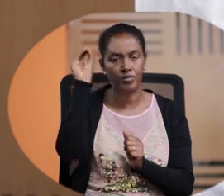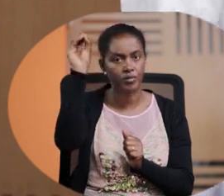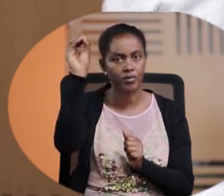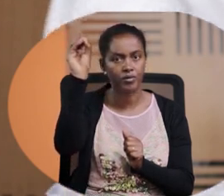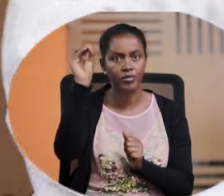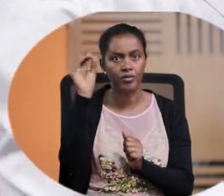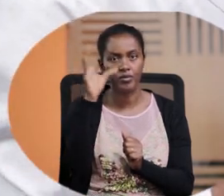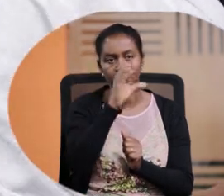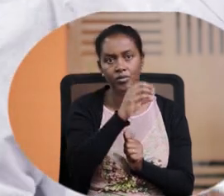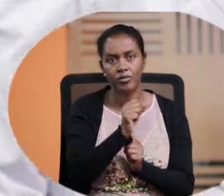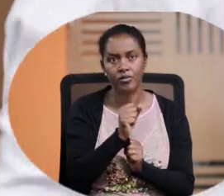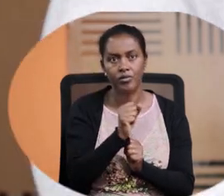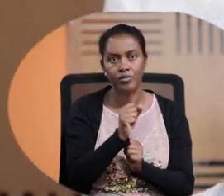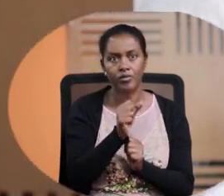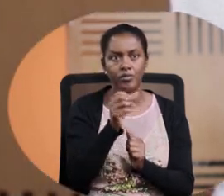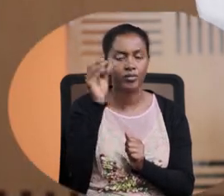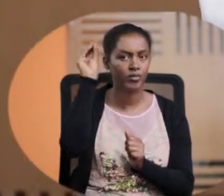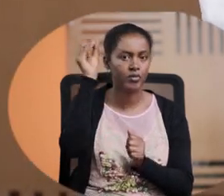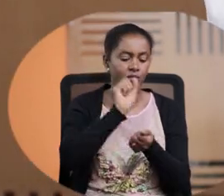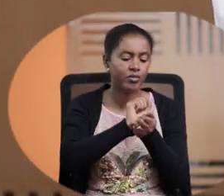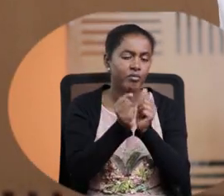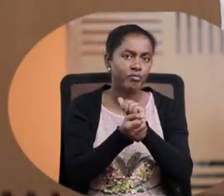fudanna sakana gara degree tijjira chakanaf